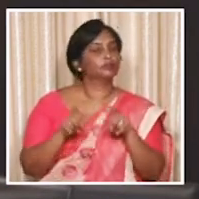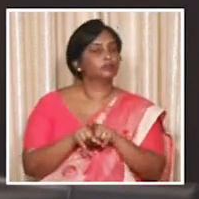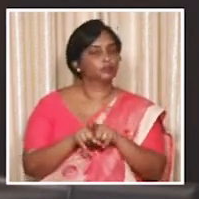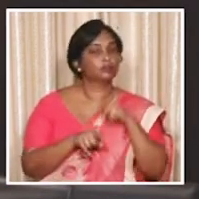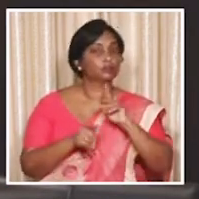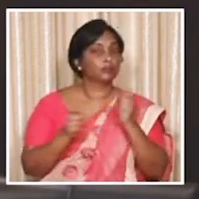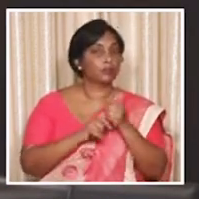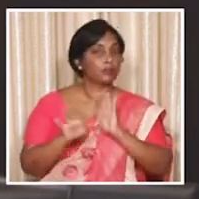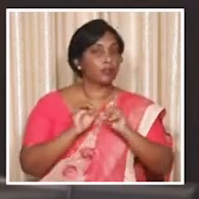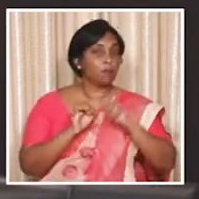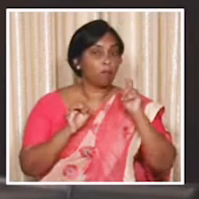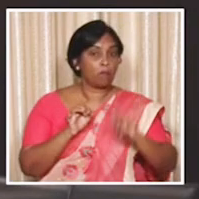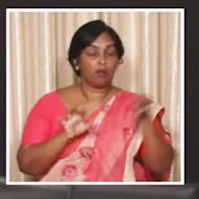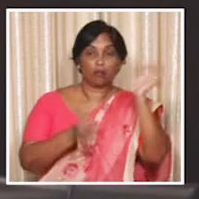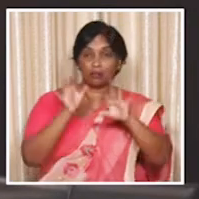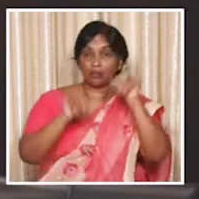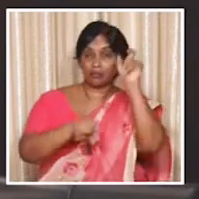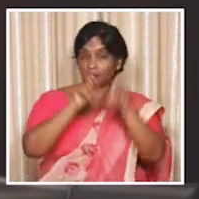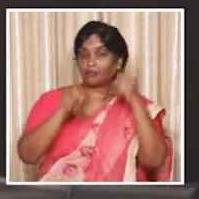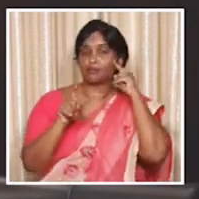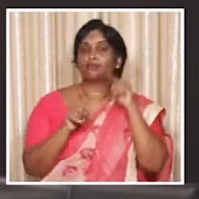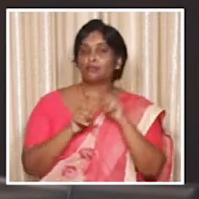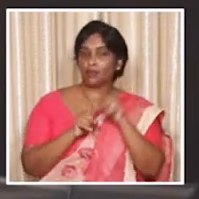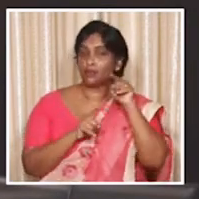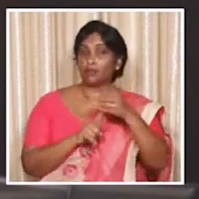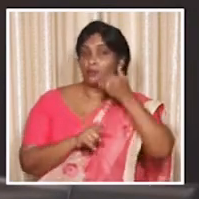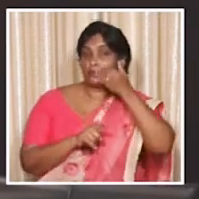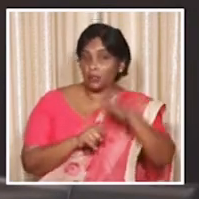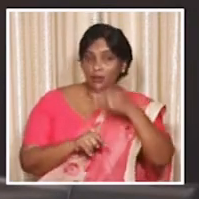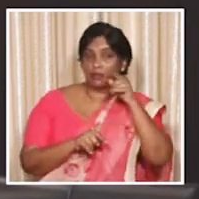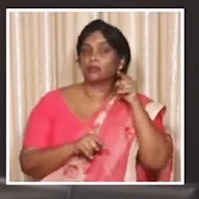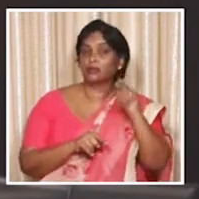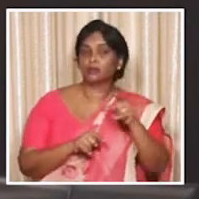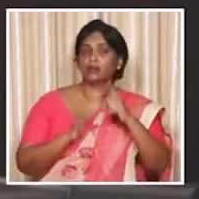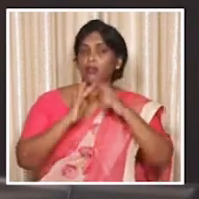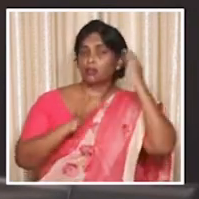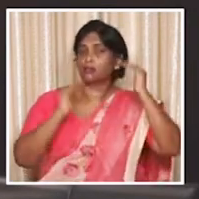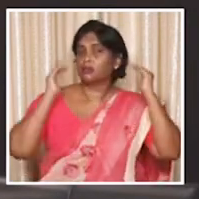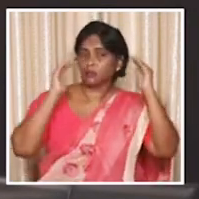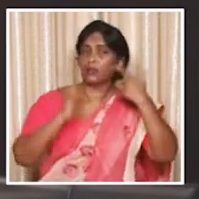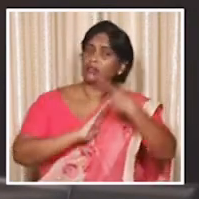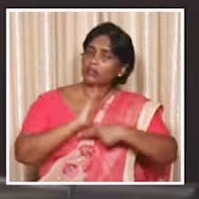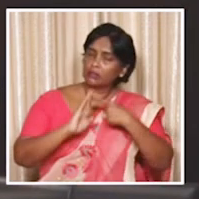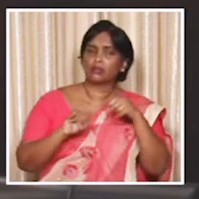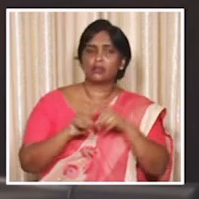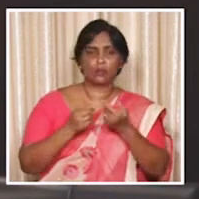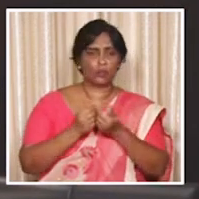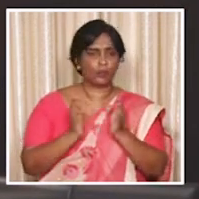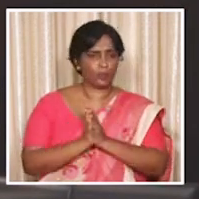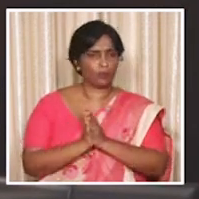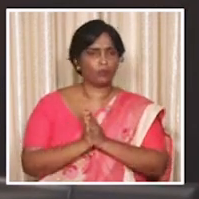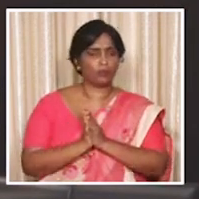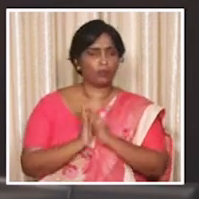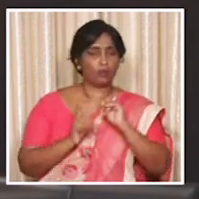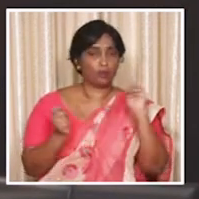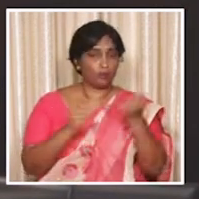මේ ක්‍රිකට් පාලක මණ්ඩලයට පත්වෙන නිලධාරීන් සම්බන්ධයෙන් ඔවුන්ගේ සුදුසුකම් ඔවුන්ගේ ජාත්‍යන්තර තලයේ හෝ දේශීය වශයෙන් තමන්ගේ ෆස්ට්